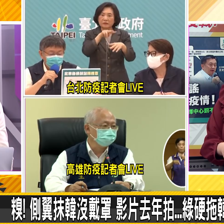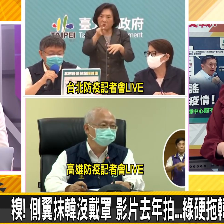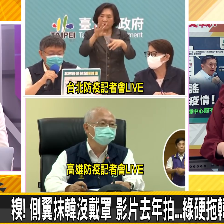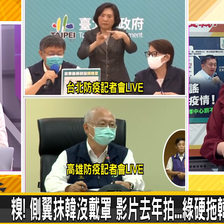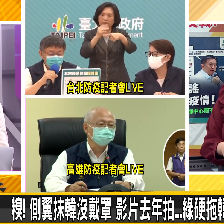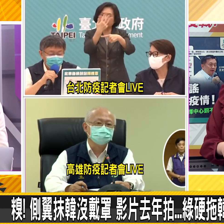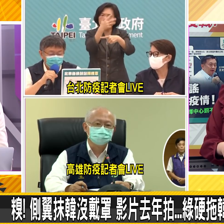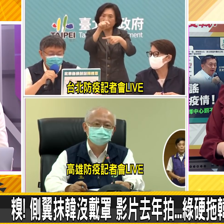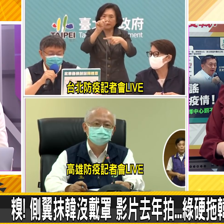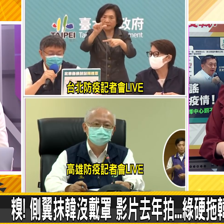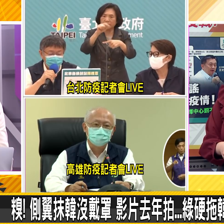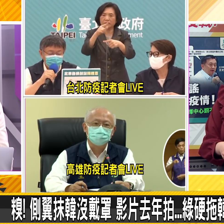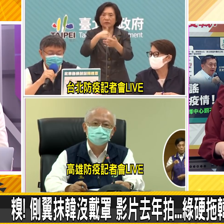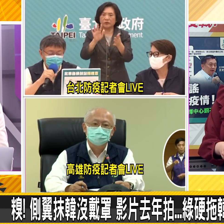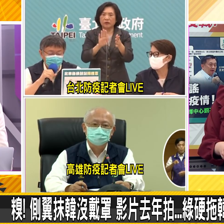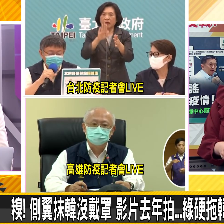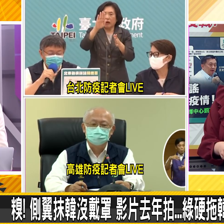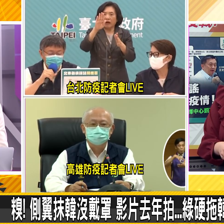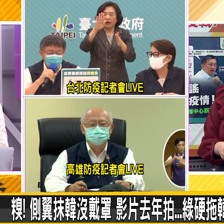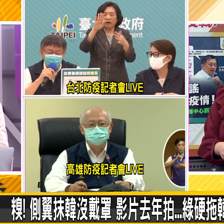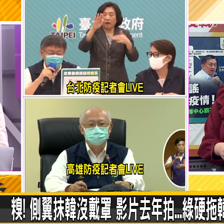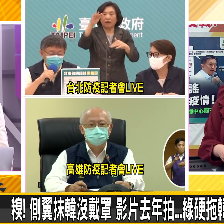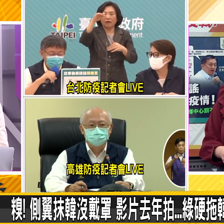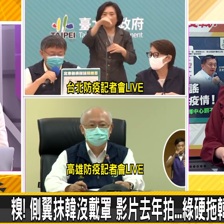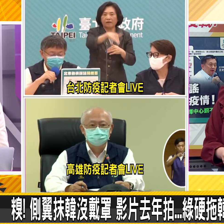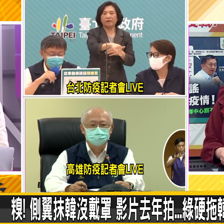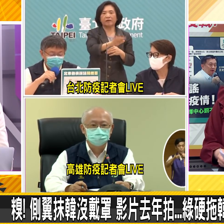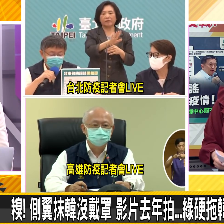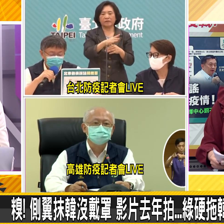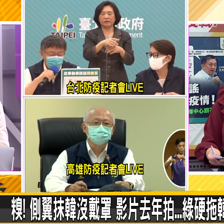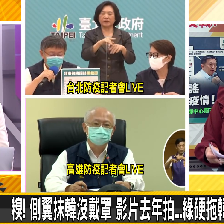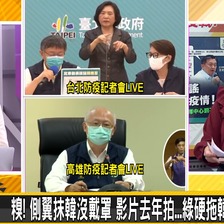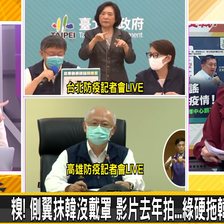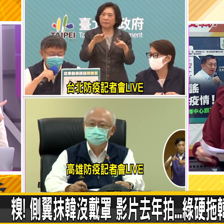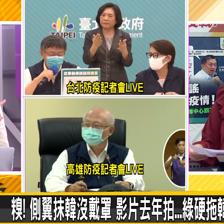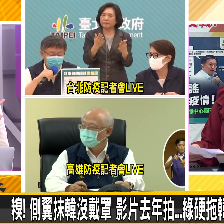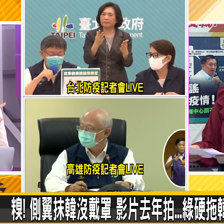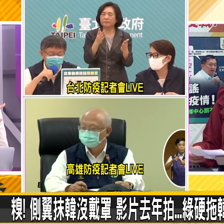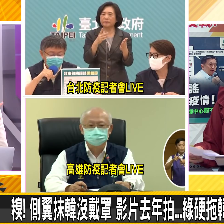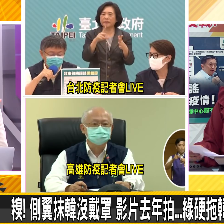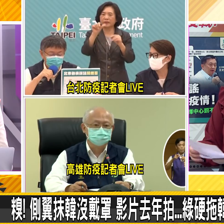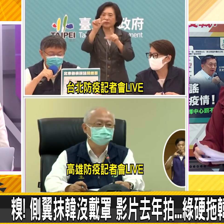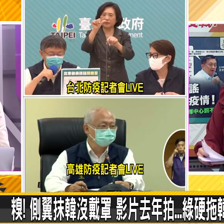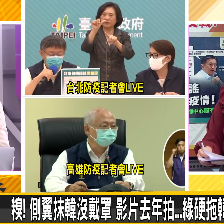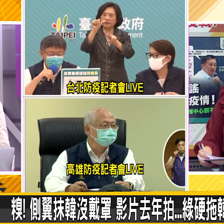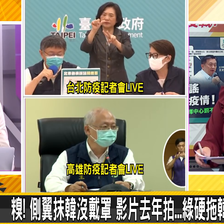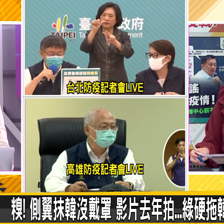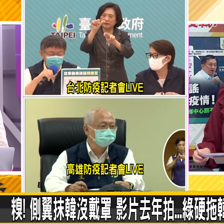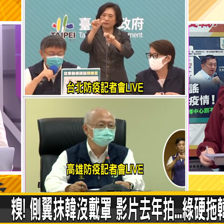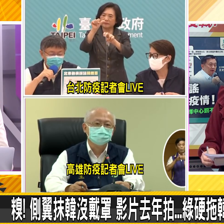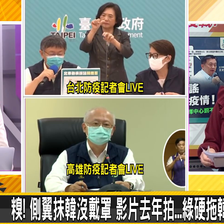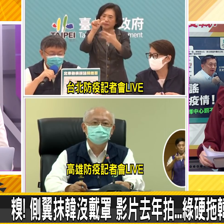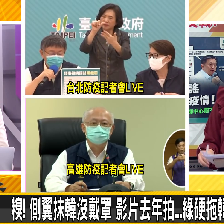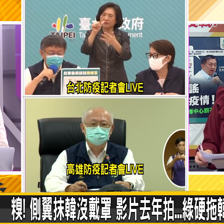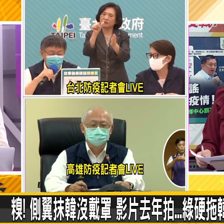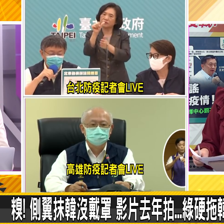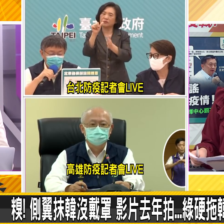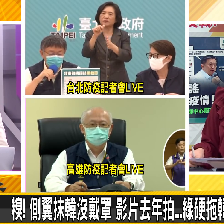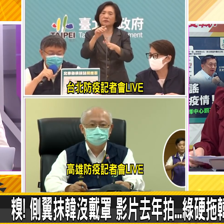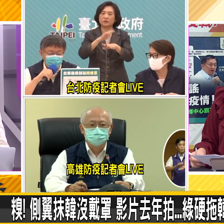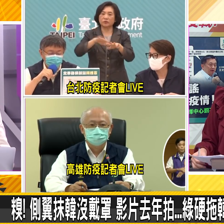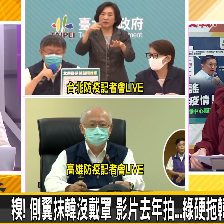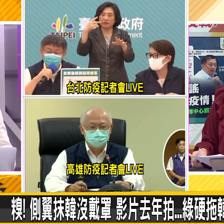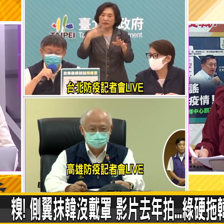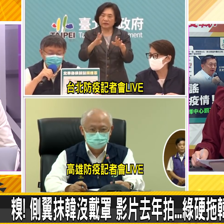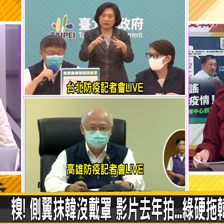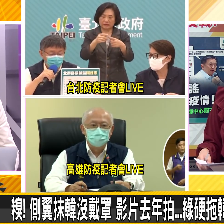这很明显就是什么？这很明显就是政治的操作，而且是完全是造谣。 对、啊， 所以刚刚那个粉砖啊，就是绿营的侧翼，其实我也最近也常